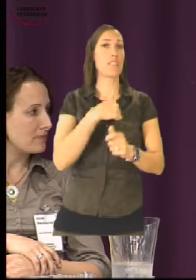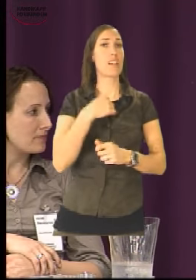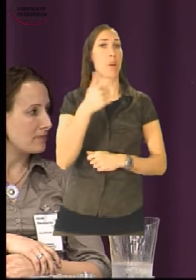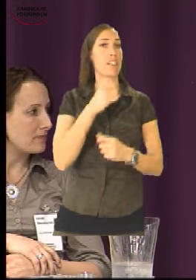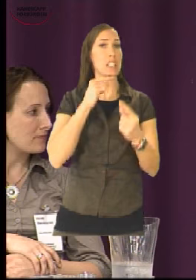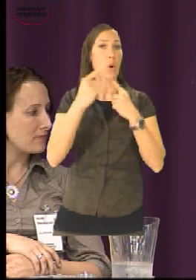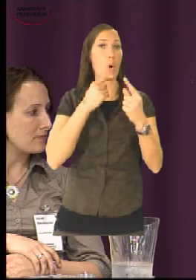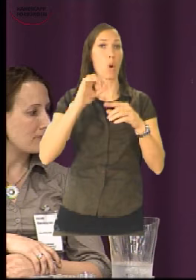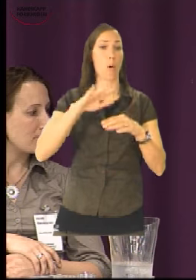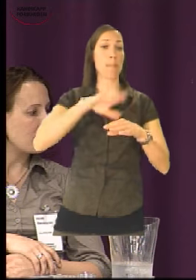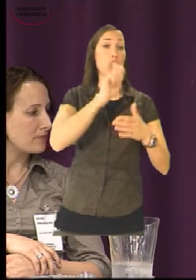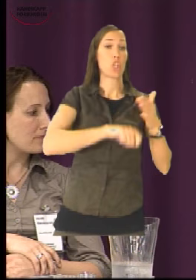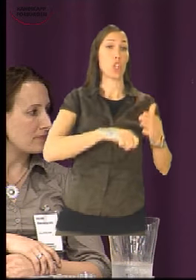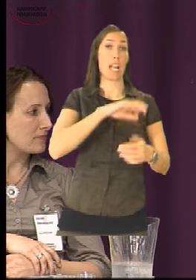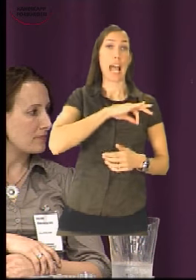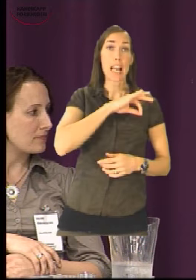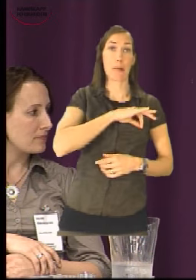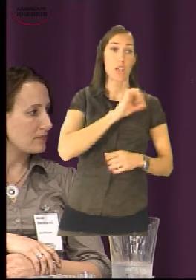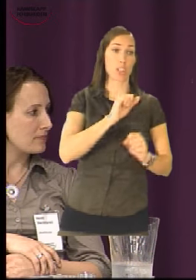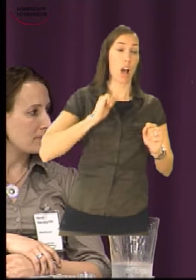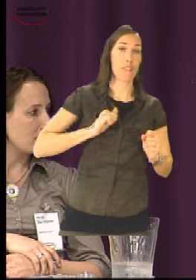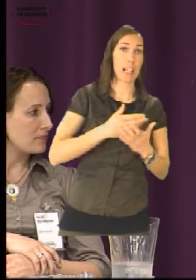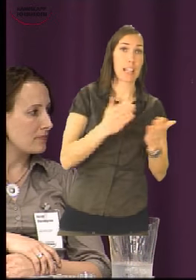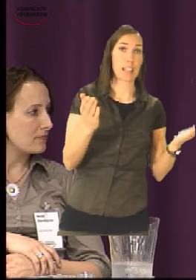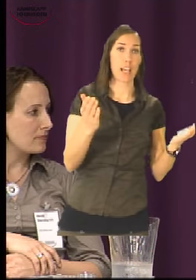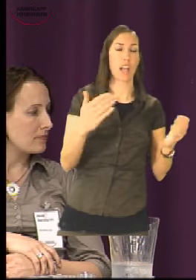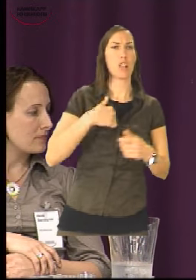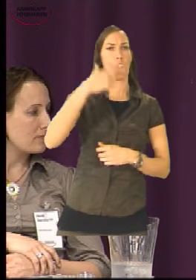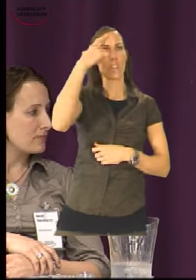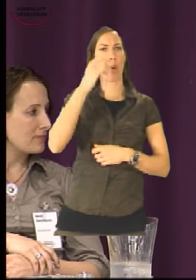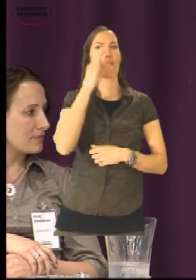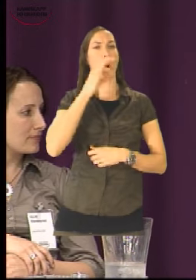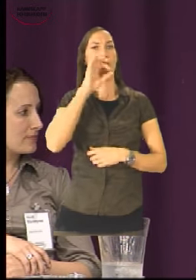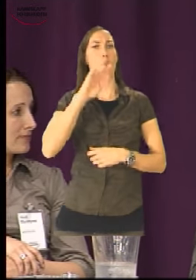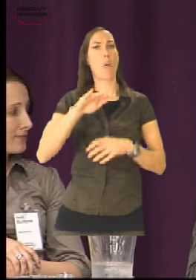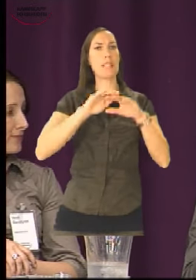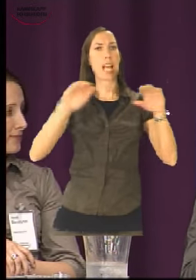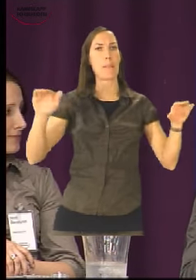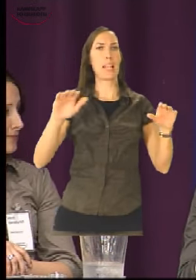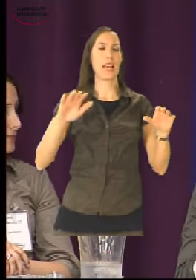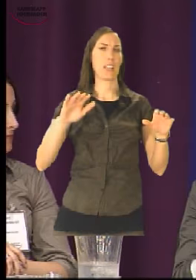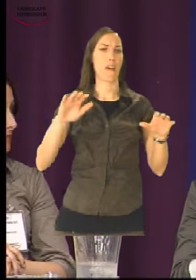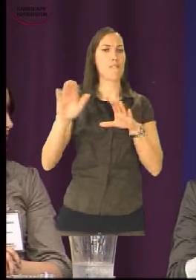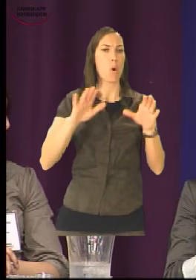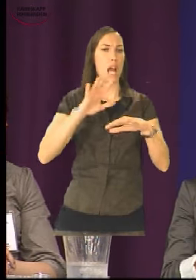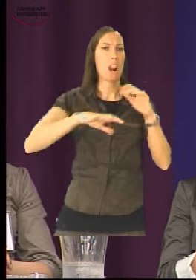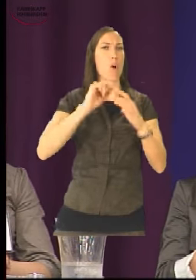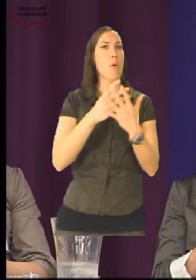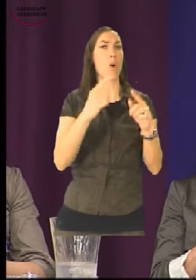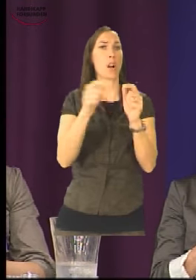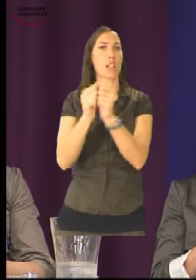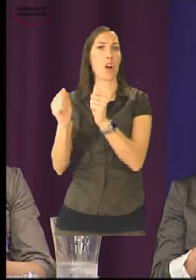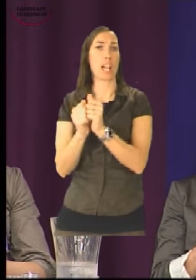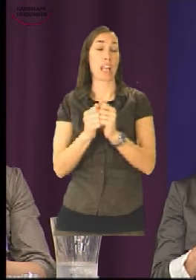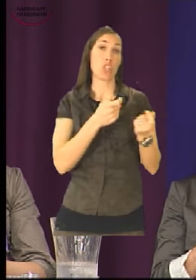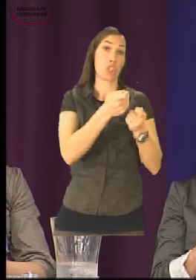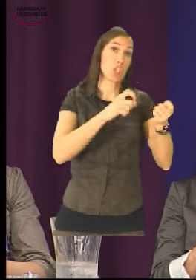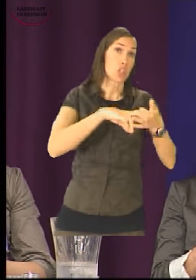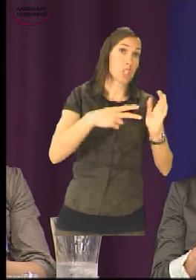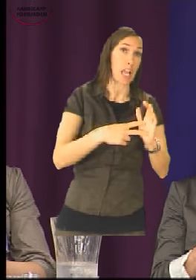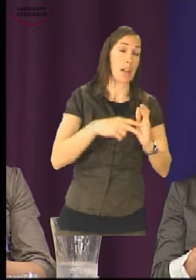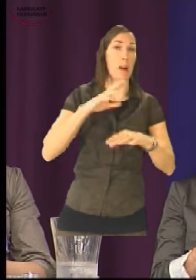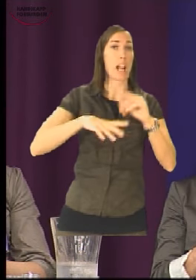allra dyraste läkemedlen. Jag tror att frågan om jämlik vård handlar om många olika delar. Jag tror att det handlar om styrsystemet. Det handlar om hur